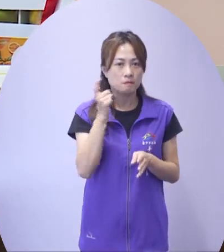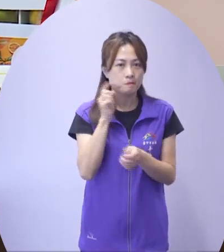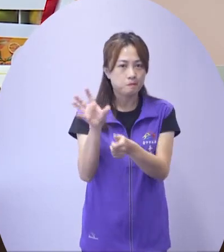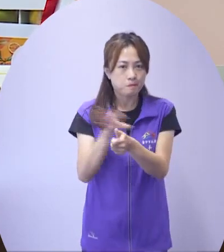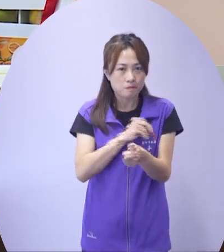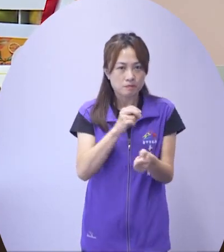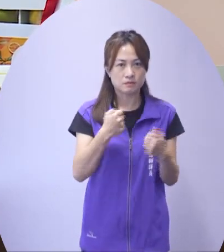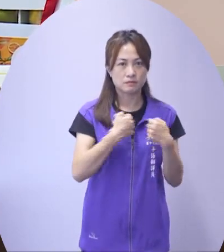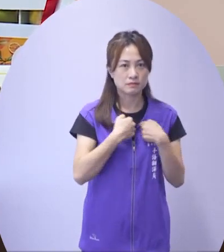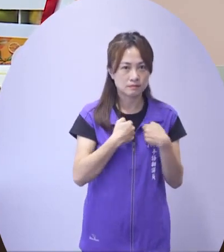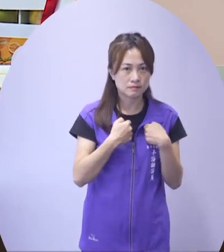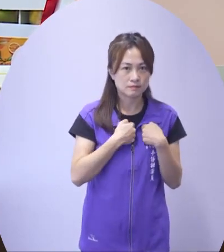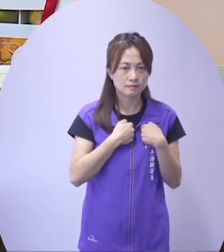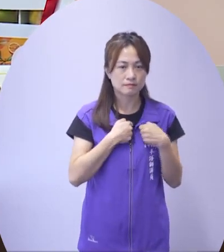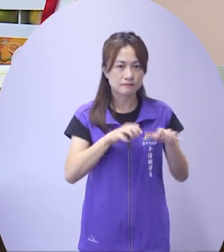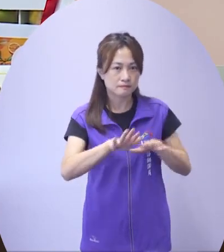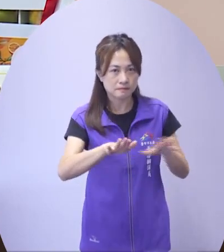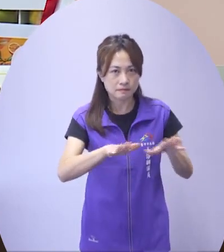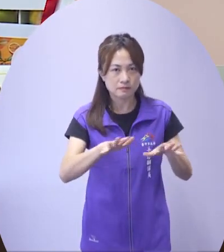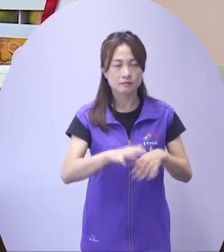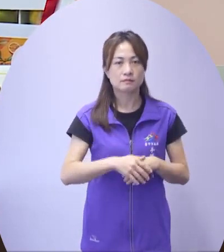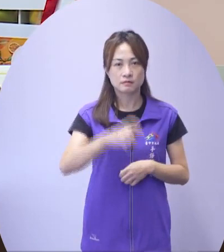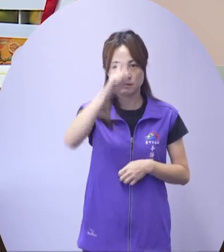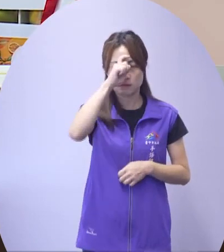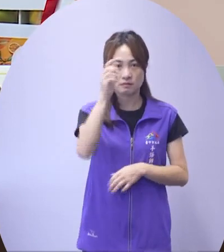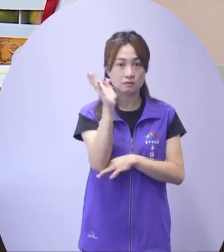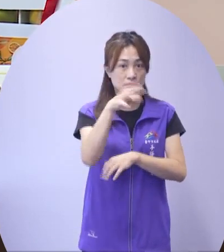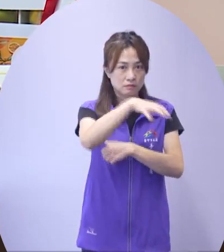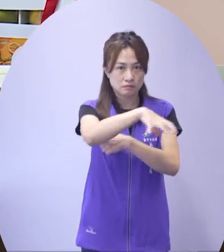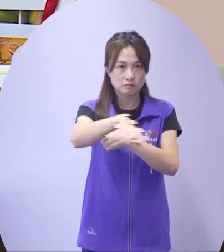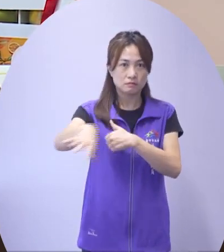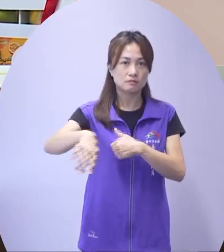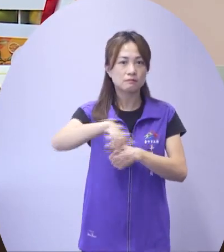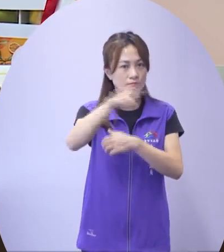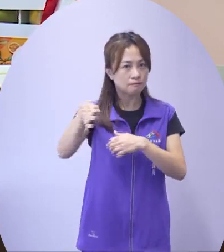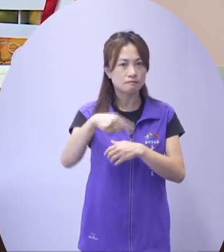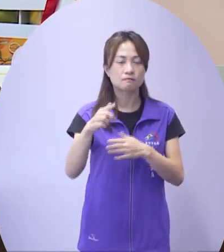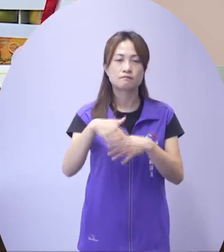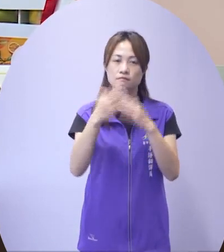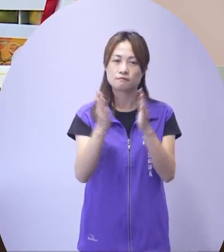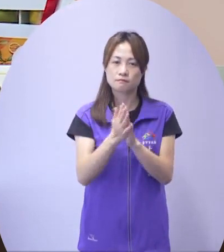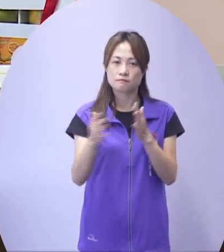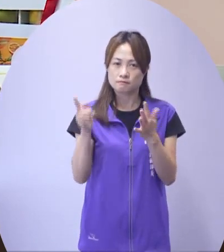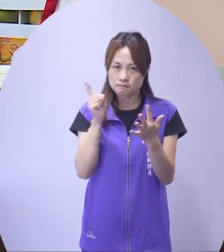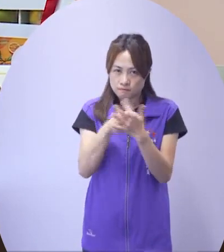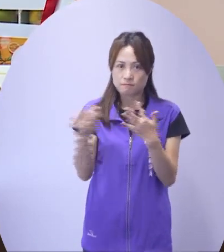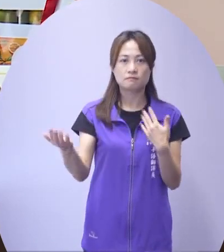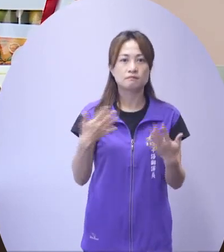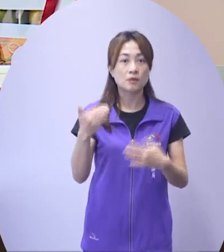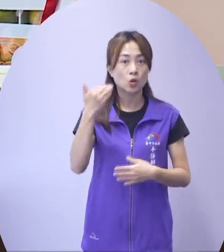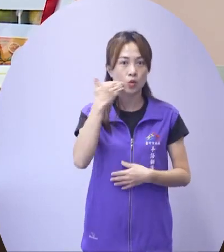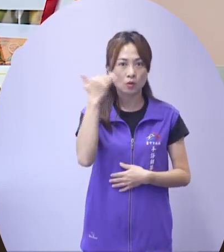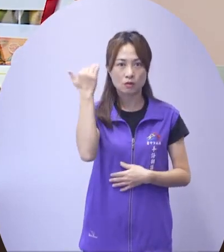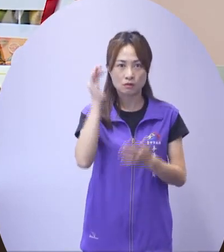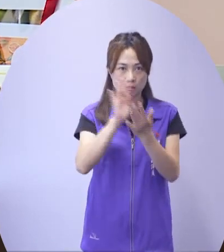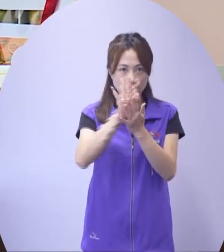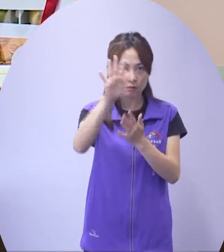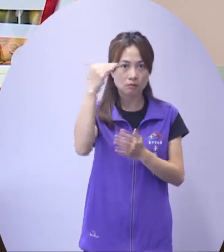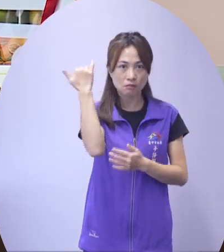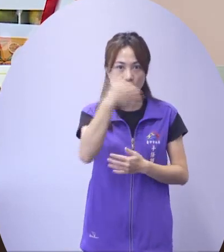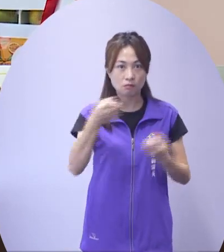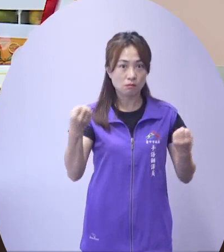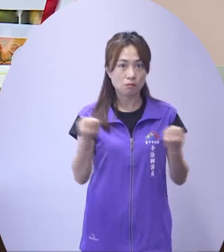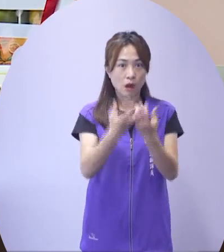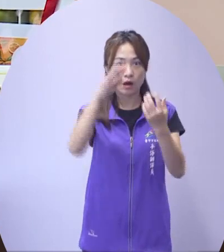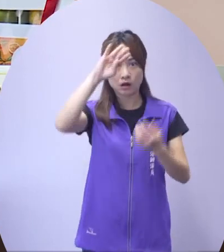像所有的政府机关呢都能够了解，那如果说万一 有爆发这种情形的话，我们应该怎